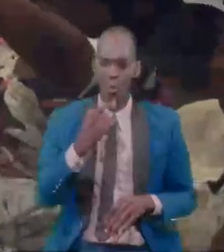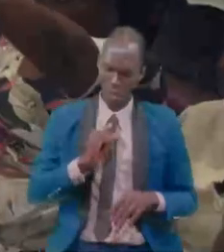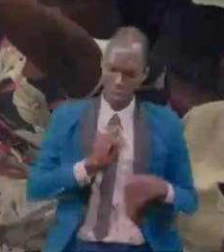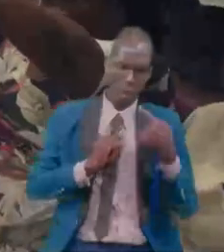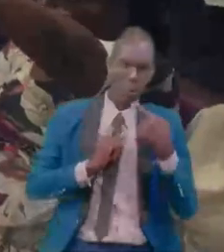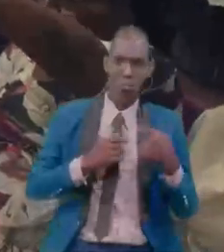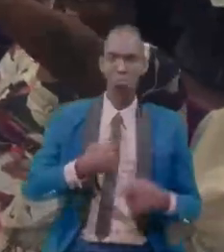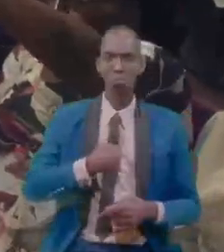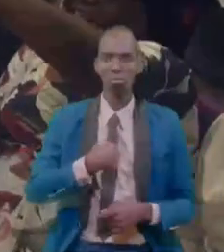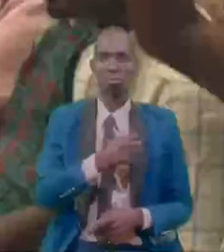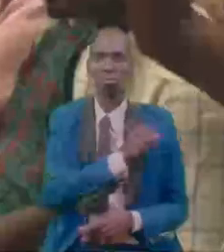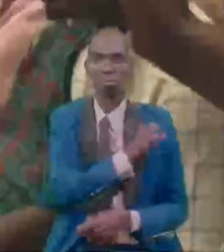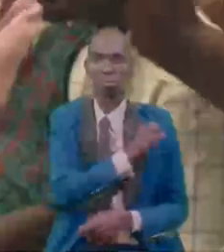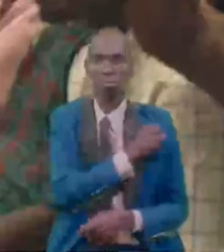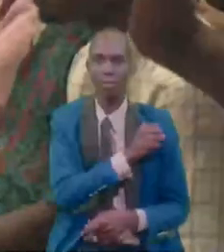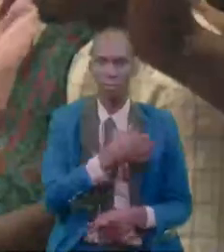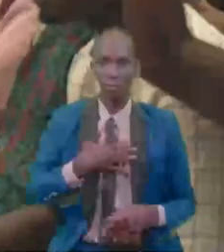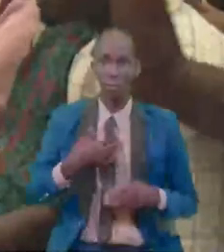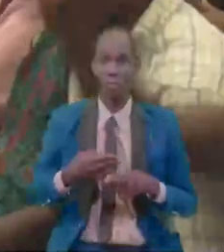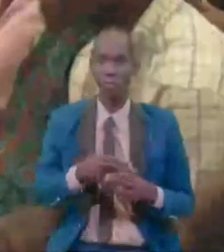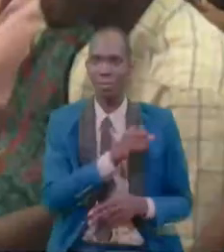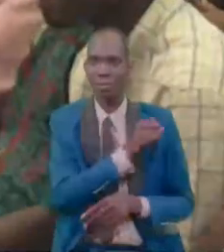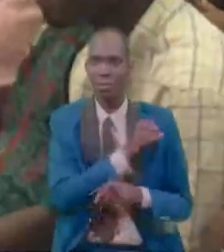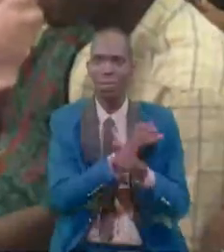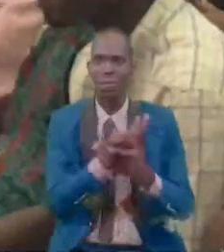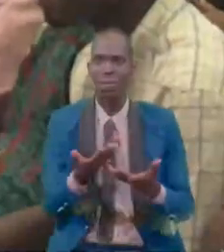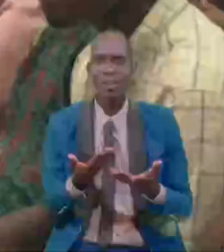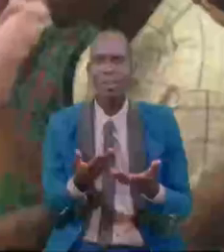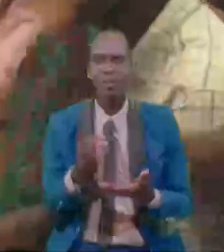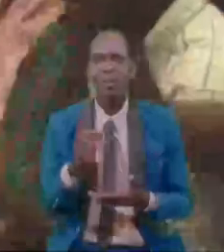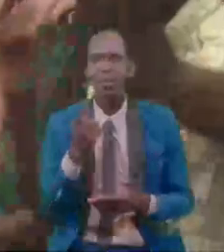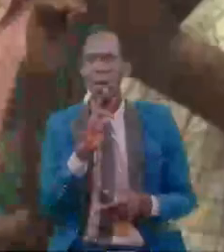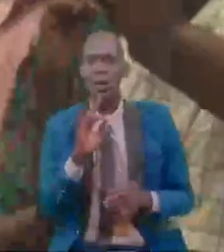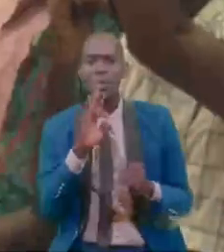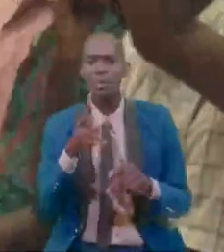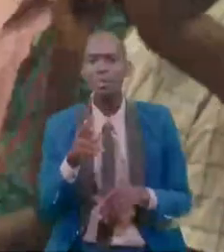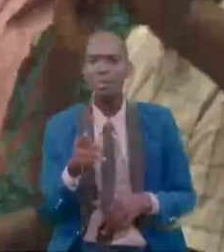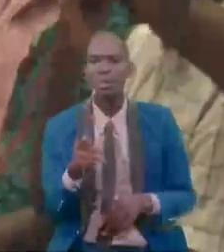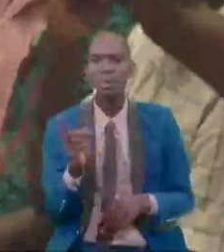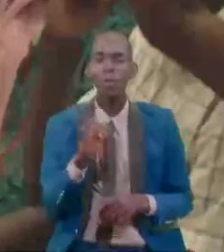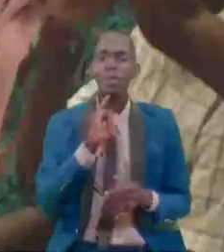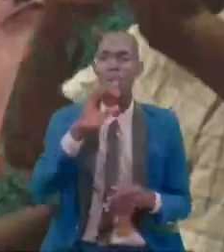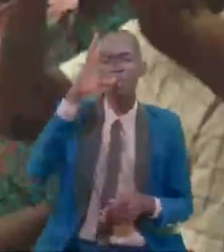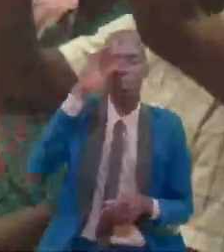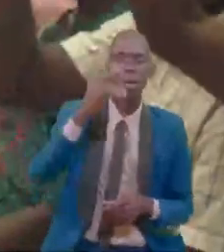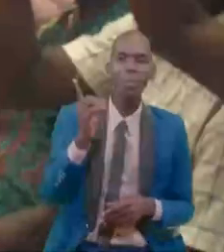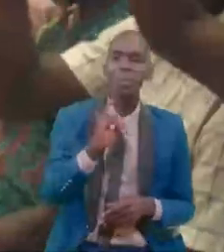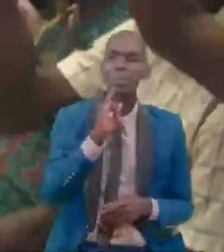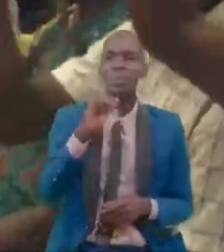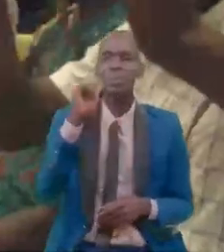est-ce? Je dis, qui est celui-là? Où est la personne? Où est-elle?